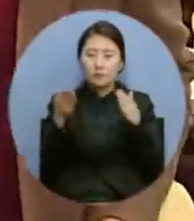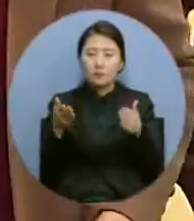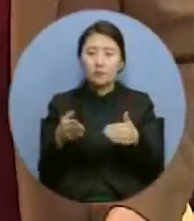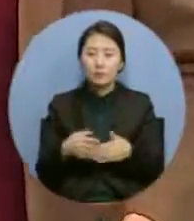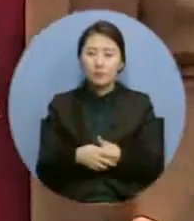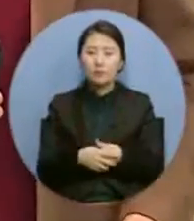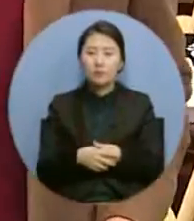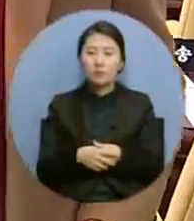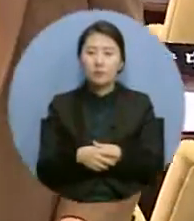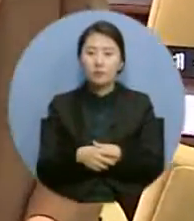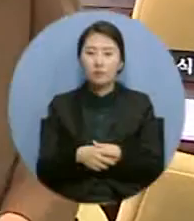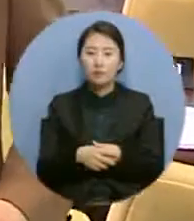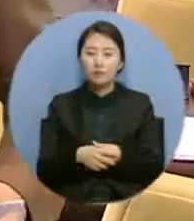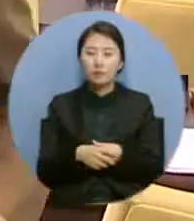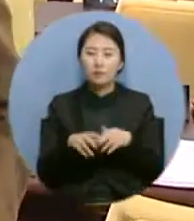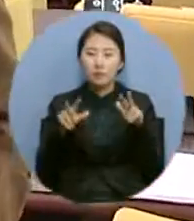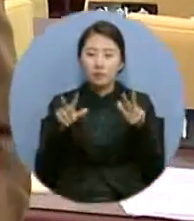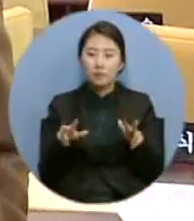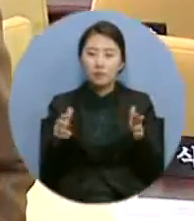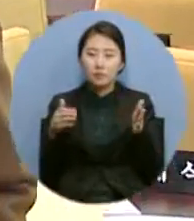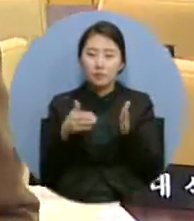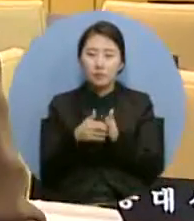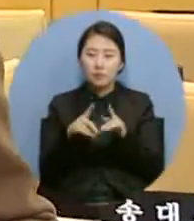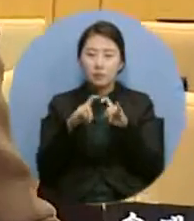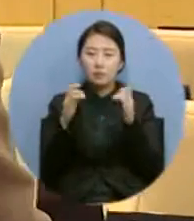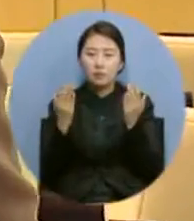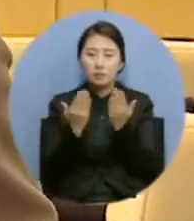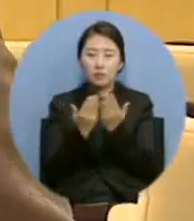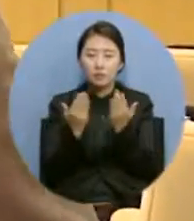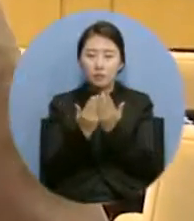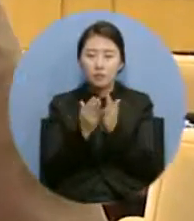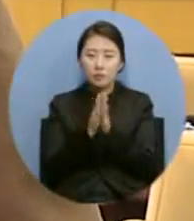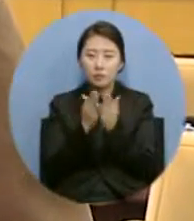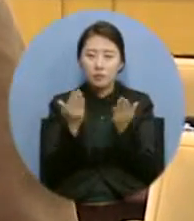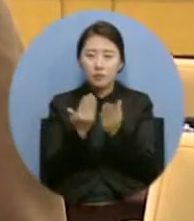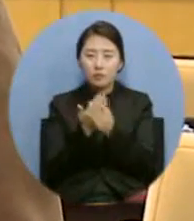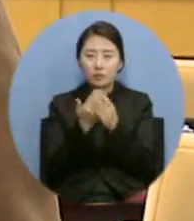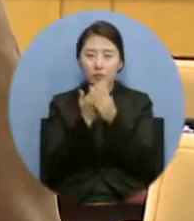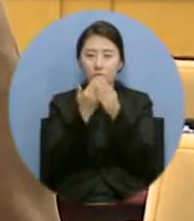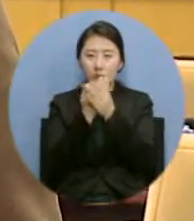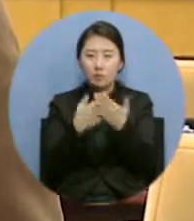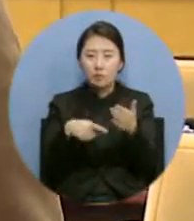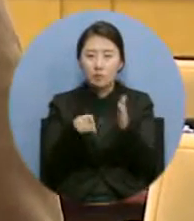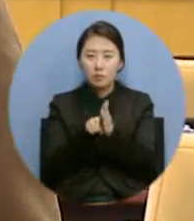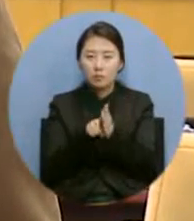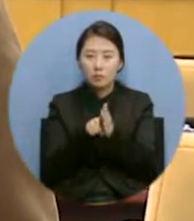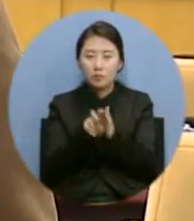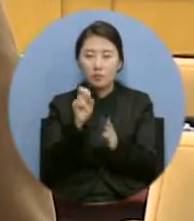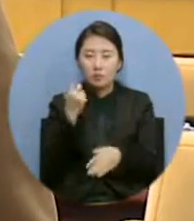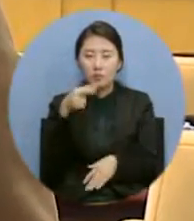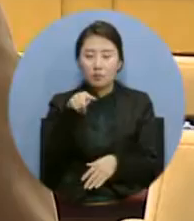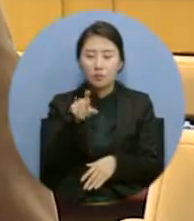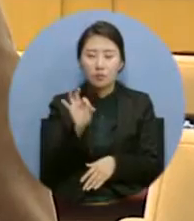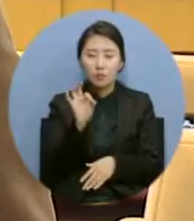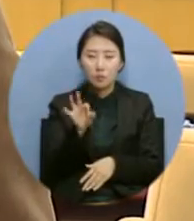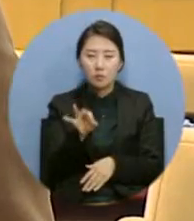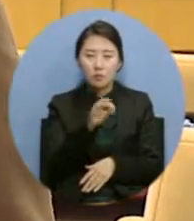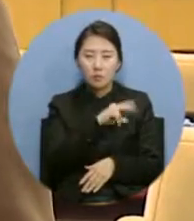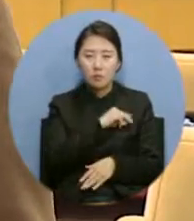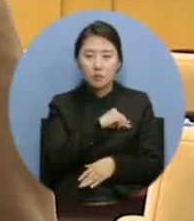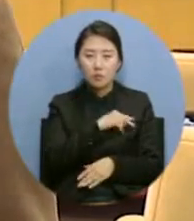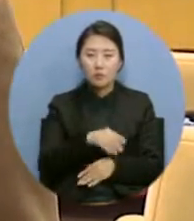네, 감사합니다. 네. 지금까지 그 성북구 도서문화 활성화를 위해서 성북구의회 목소영 의원과 얘기 나눠봤습니다.